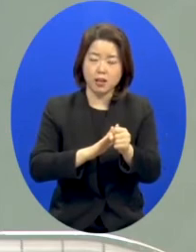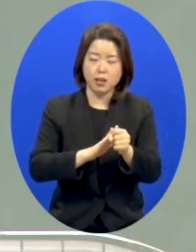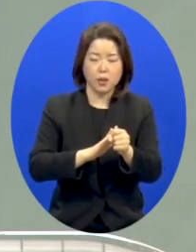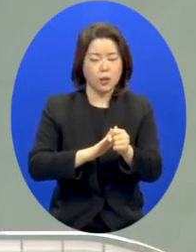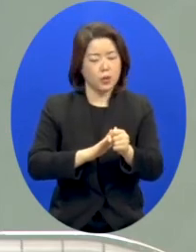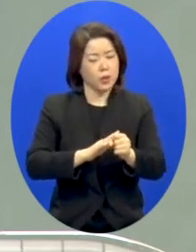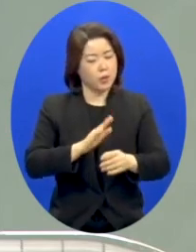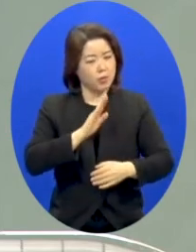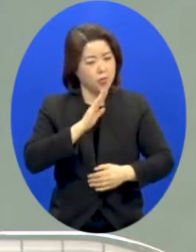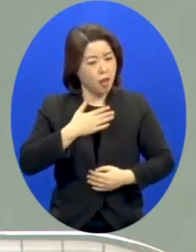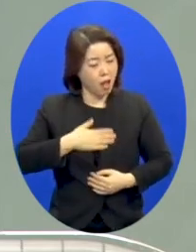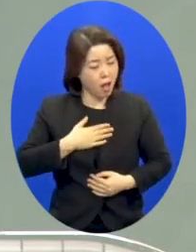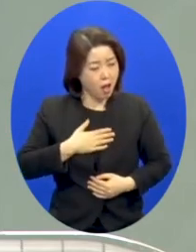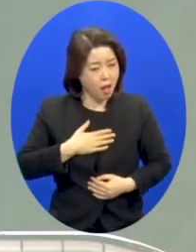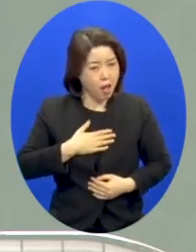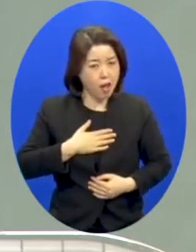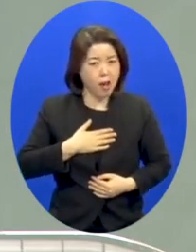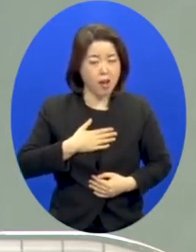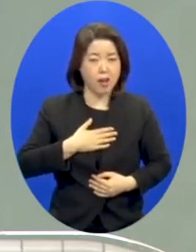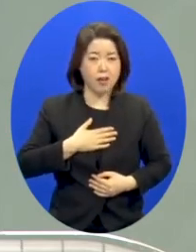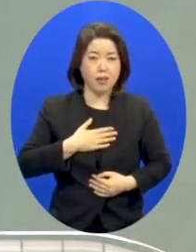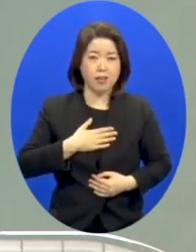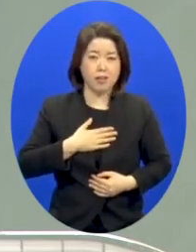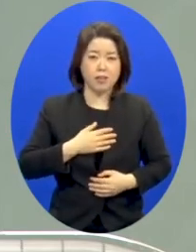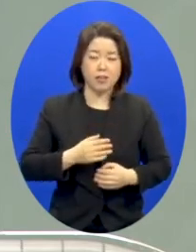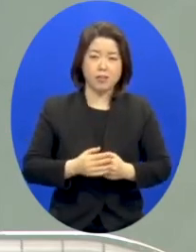하나님이 그럼 나를 아신다는 말일까